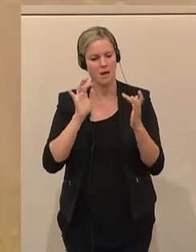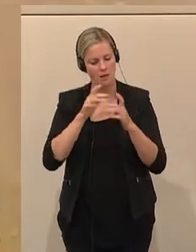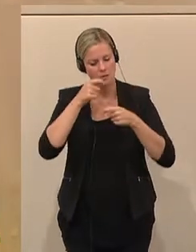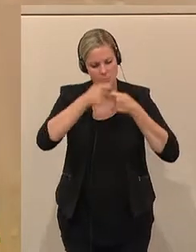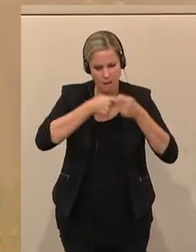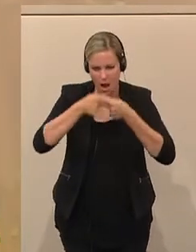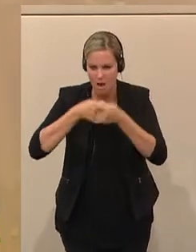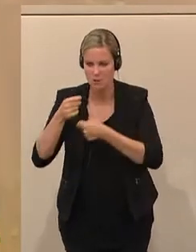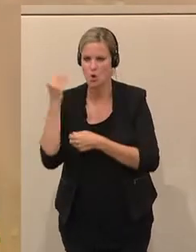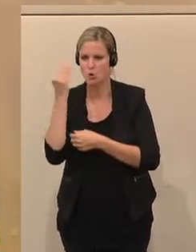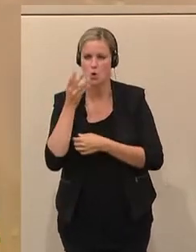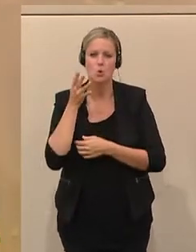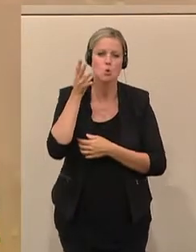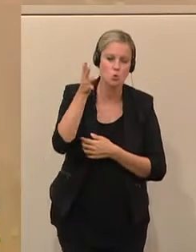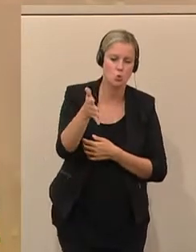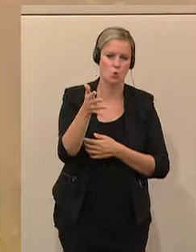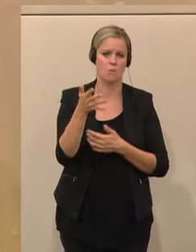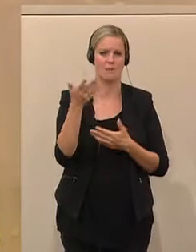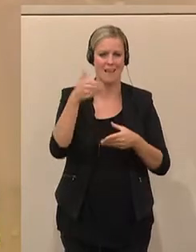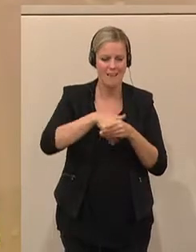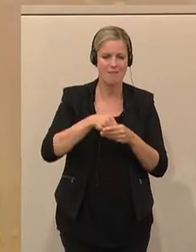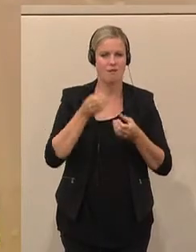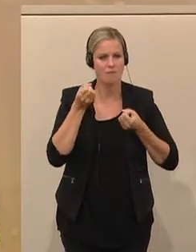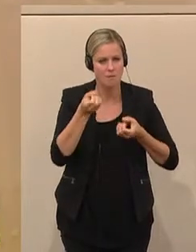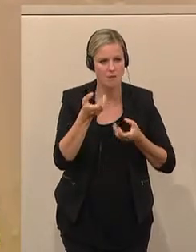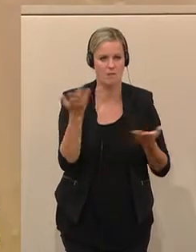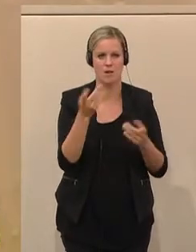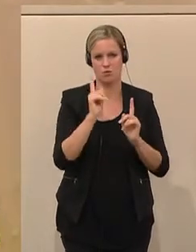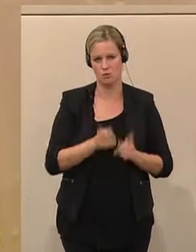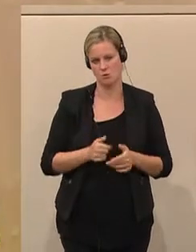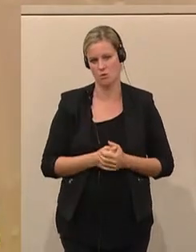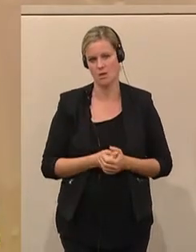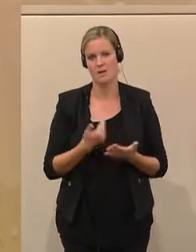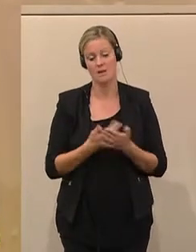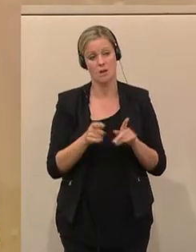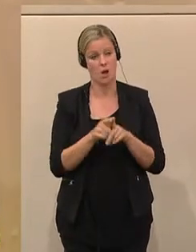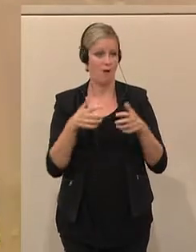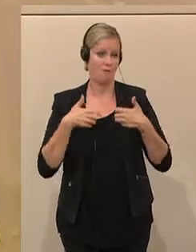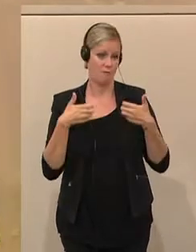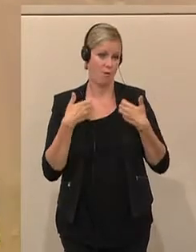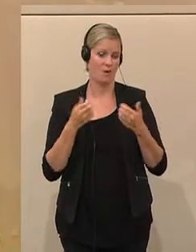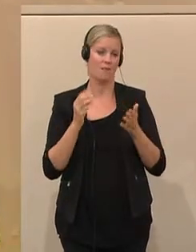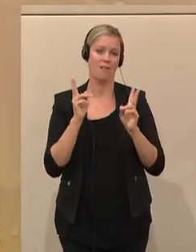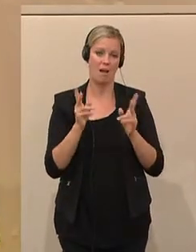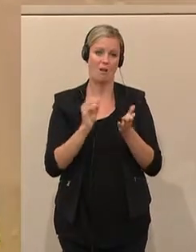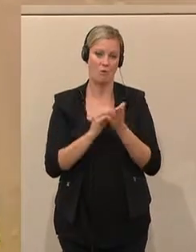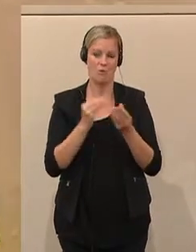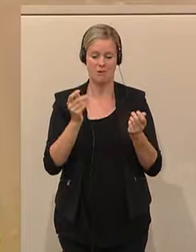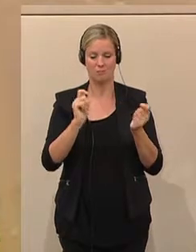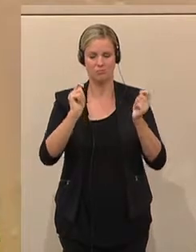muss Schule in Zukunft vermitteln für unsere Schülerinnen und Schüler? Und ich freue mich auch, wenn wir hier noch einiges bewegen können.